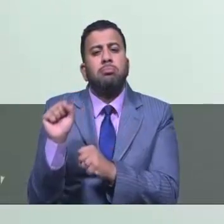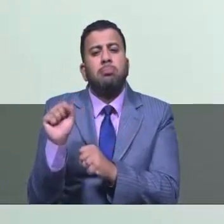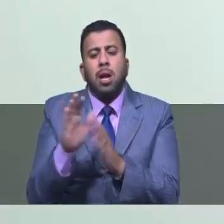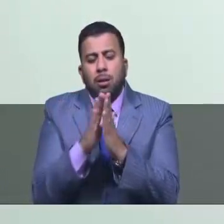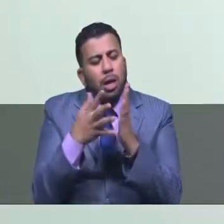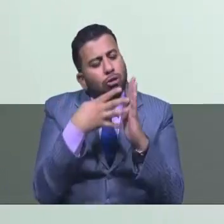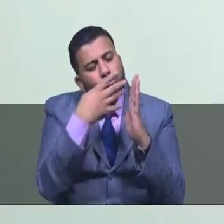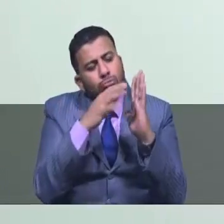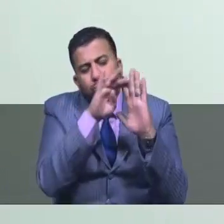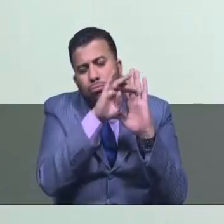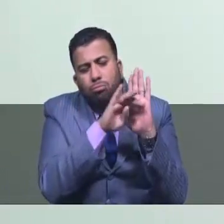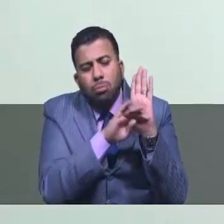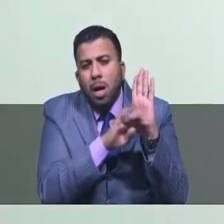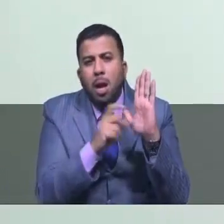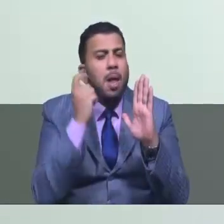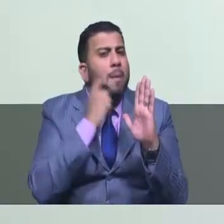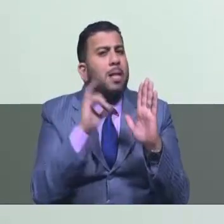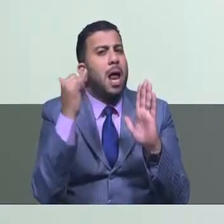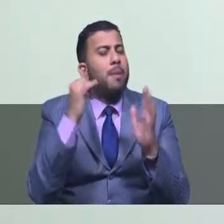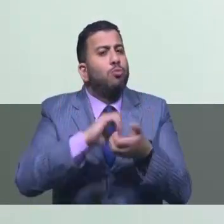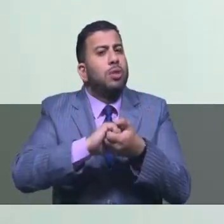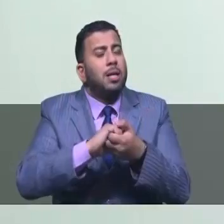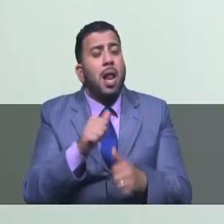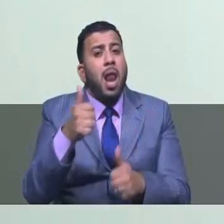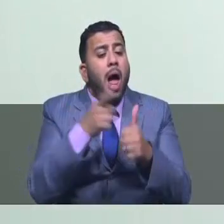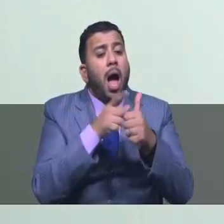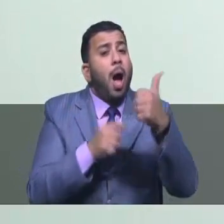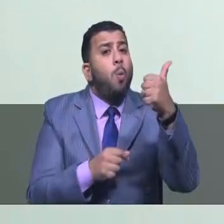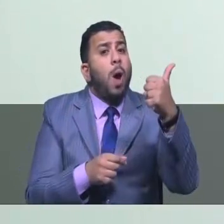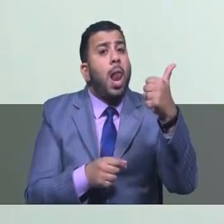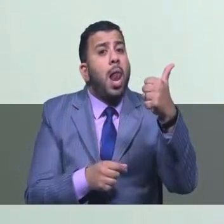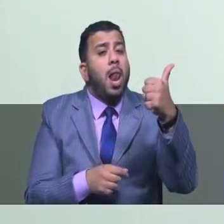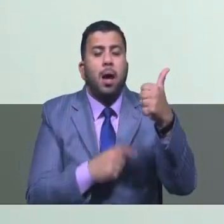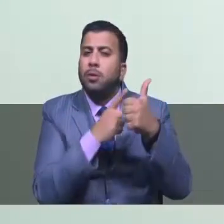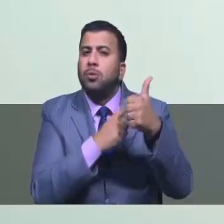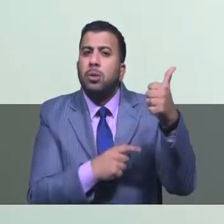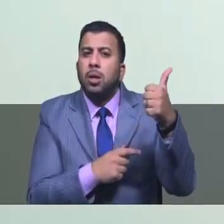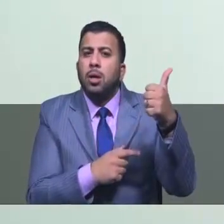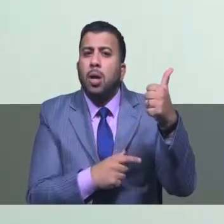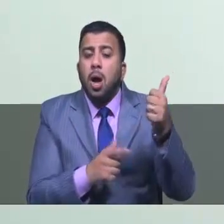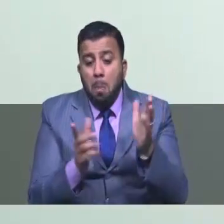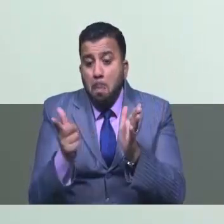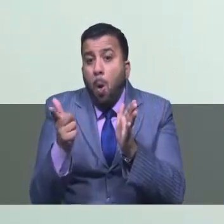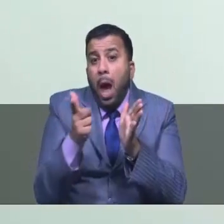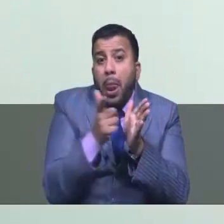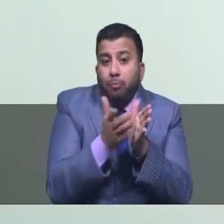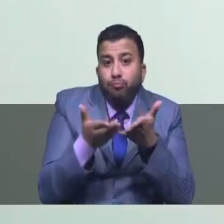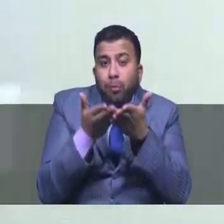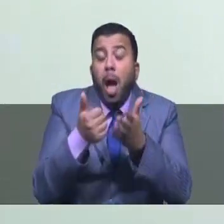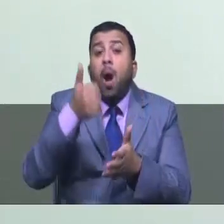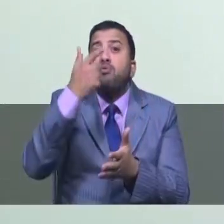أجندة دولة الإمارات العربية المتحدة بأن نكون الأول في الموانئ على مستوى العالم،